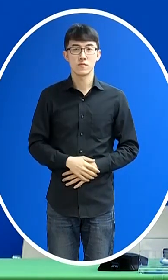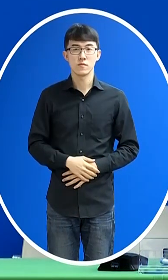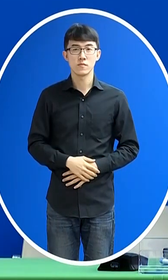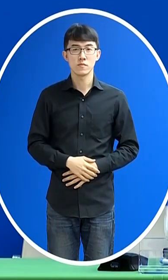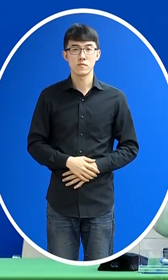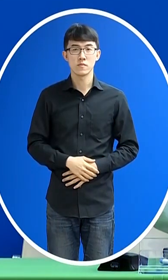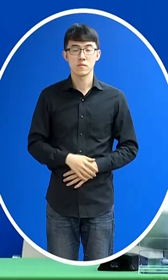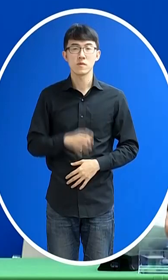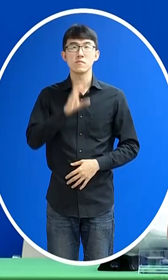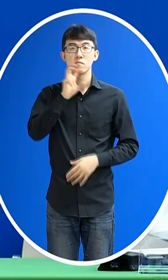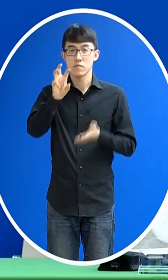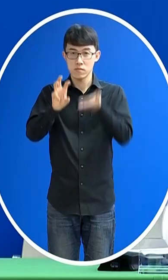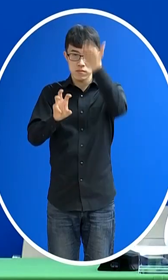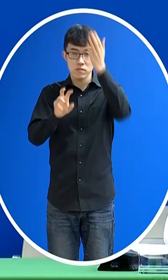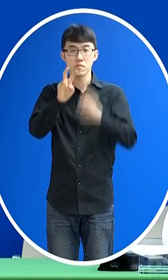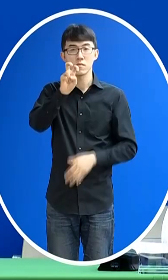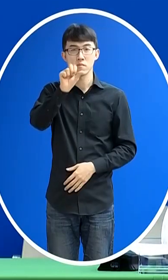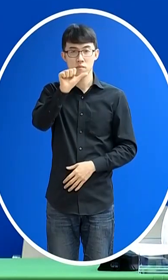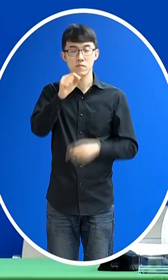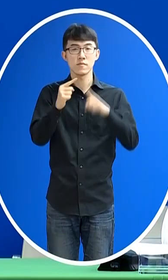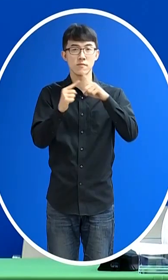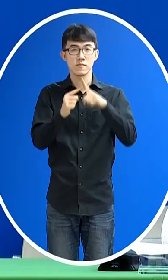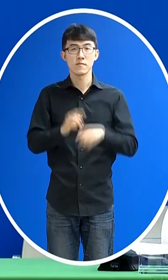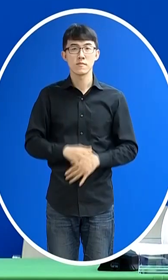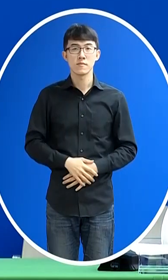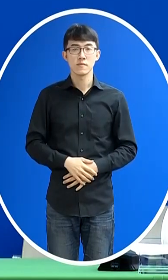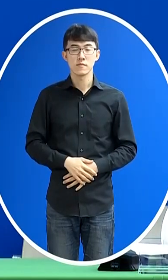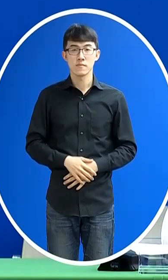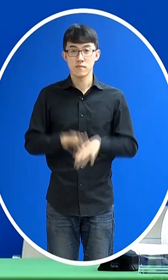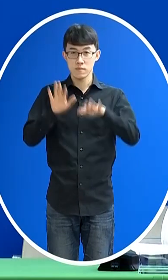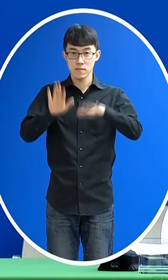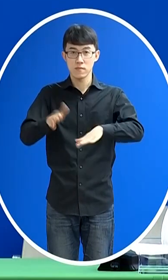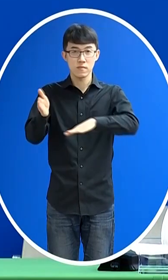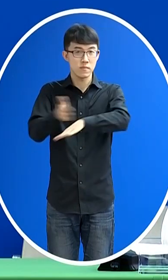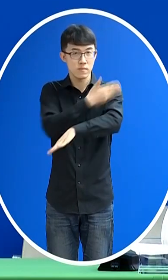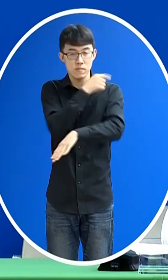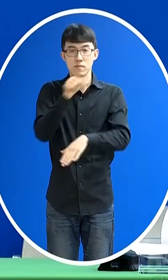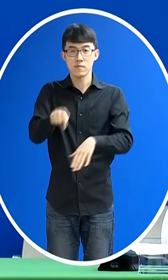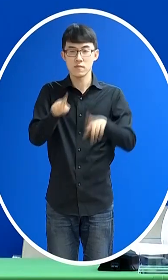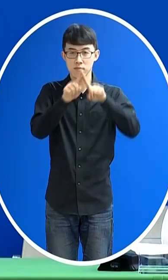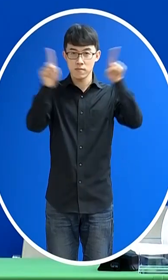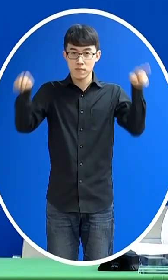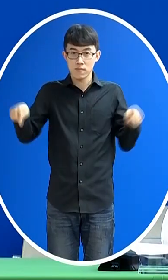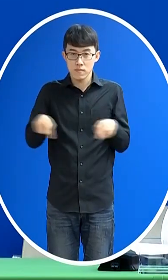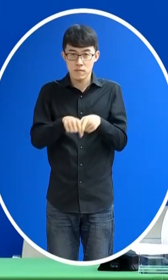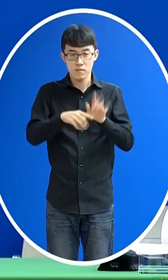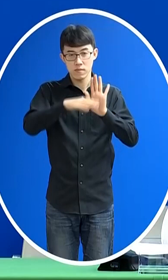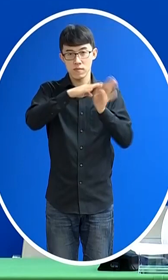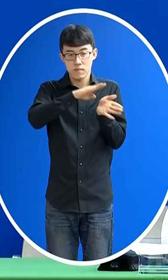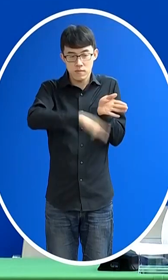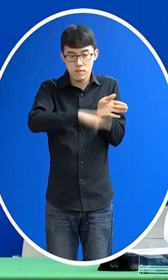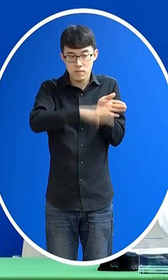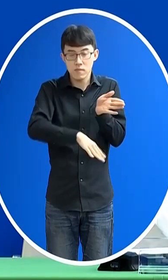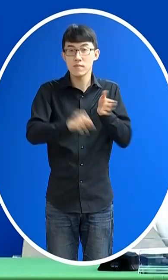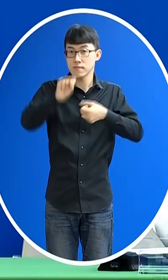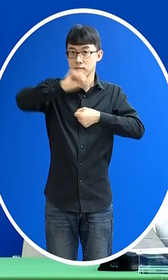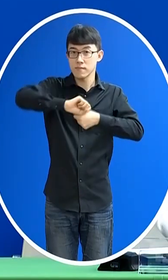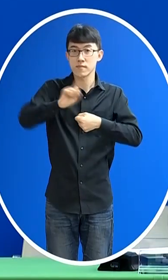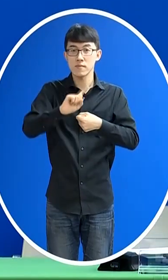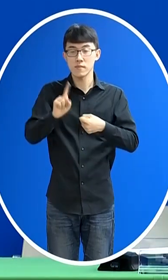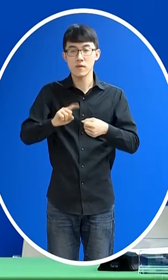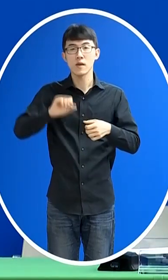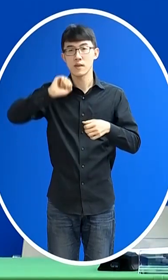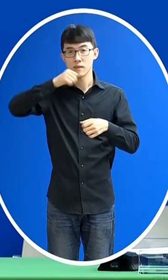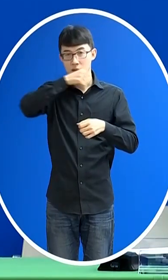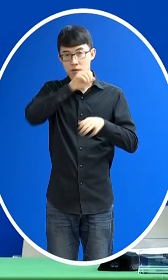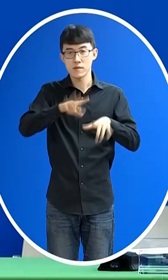另外超过80岁的25位。另外从今天开始，我们这一张手板的下方会提供这个今年本土累